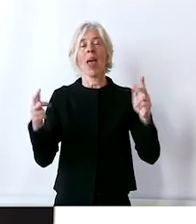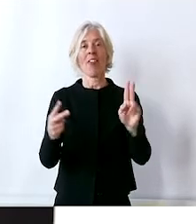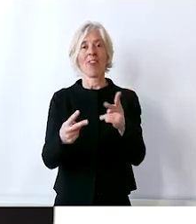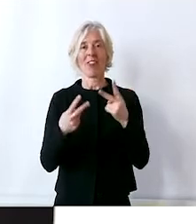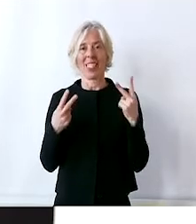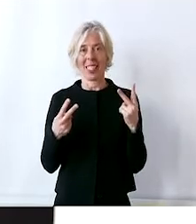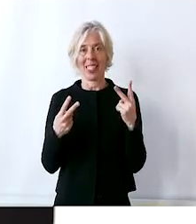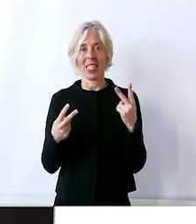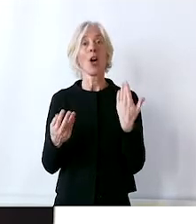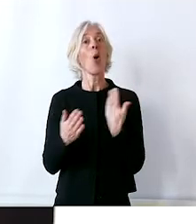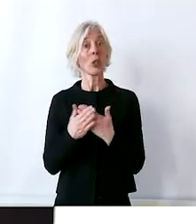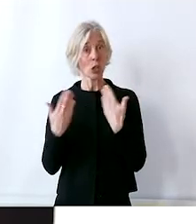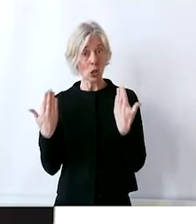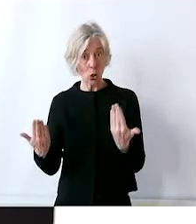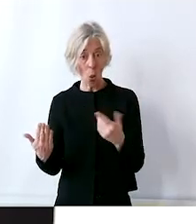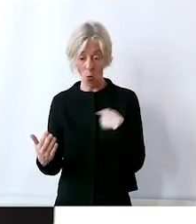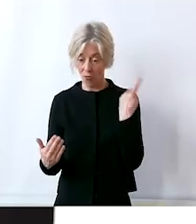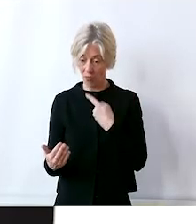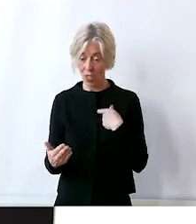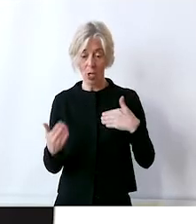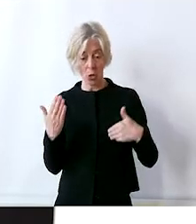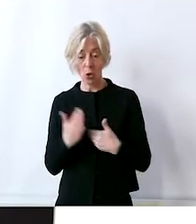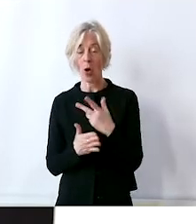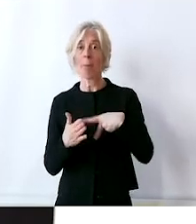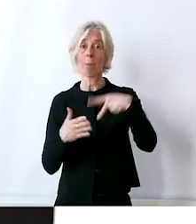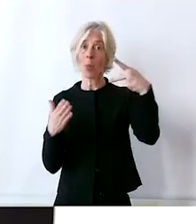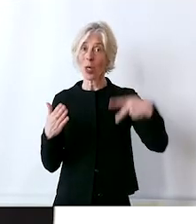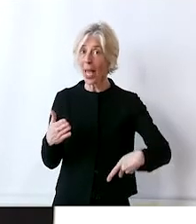dort angesiedelten Projekt Green Economy.